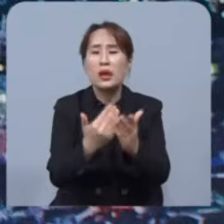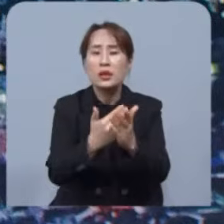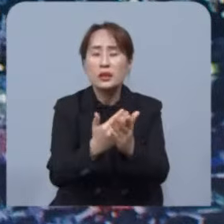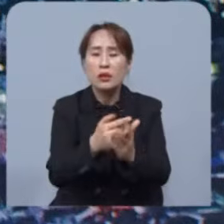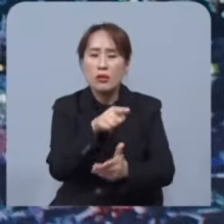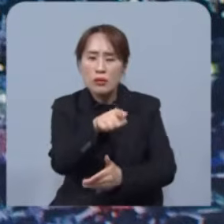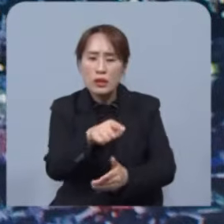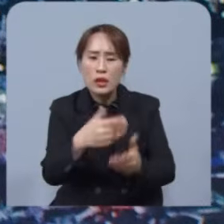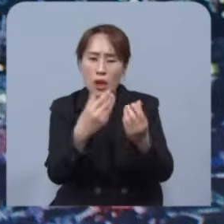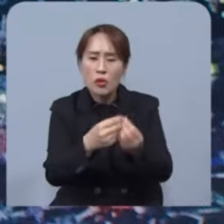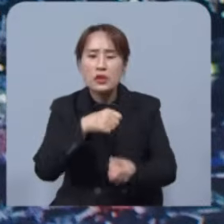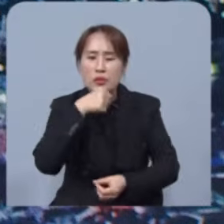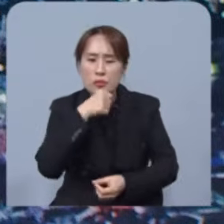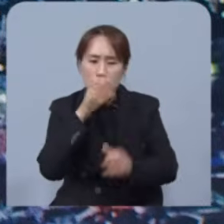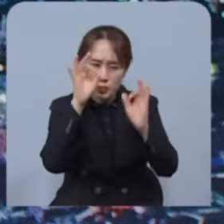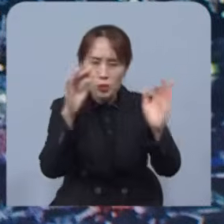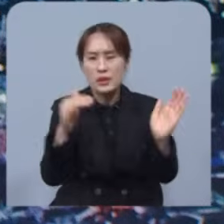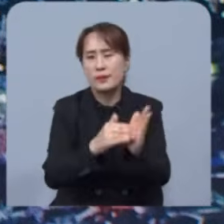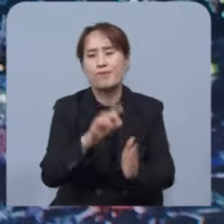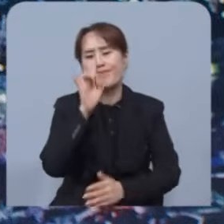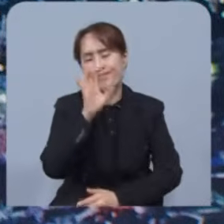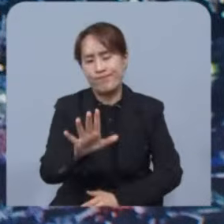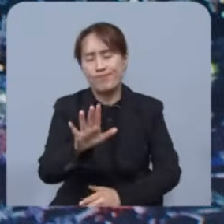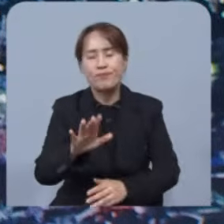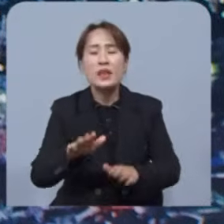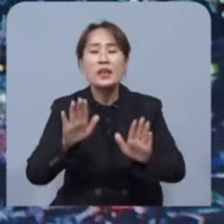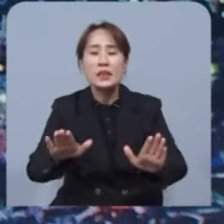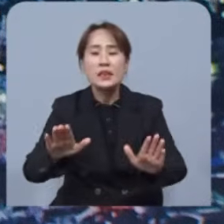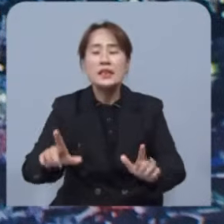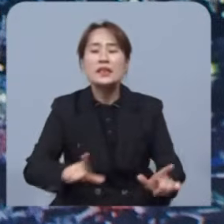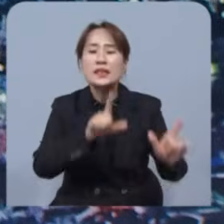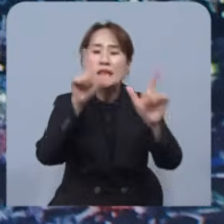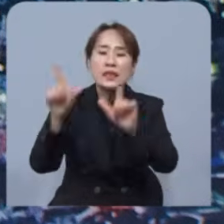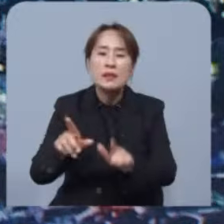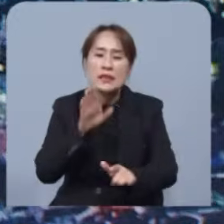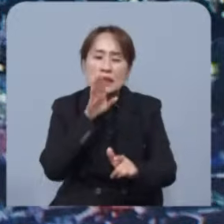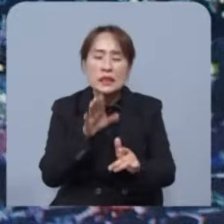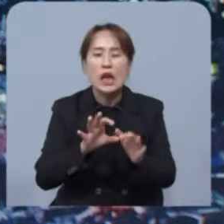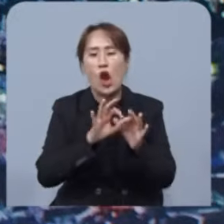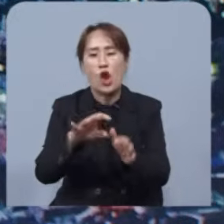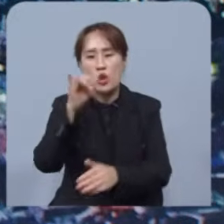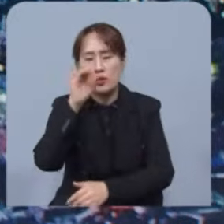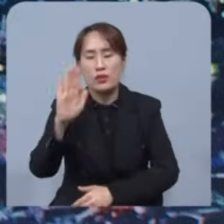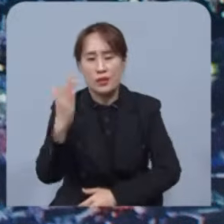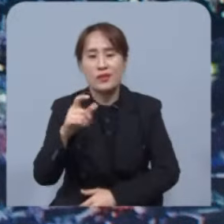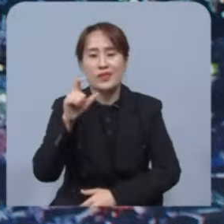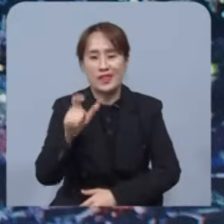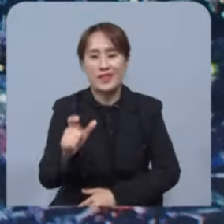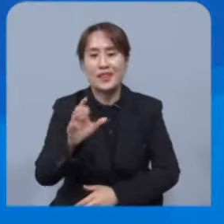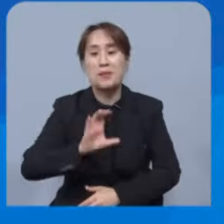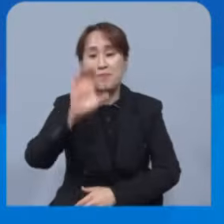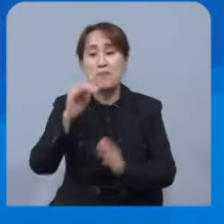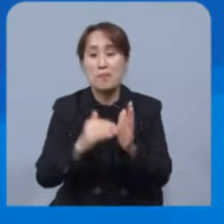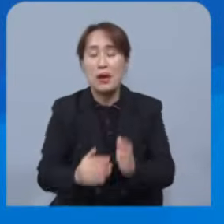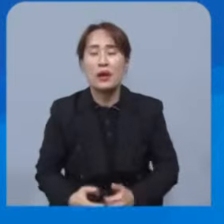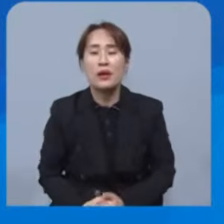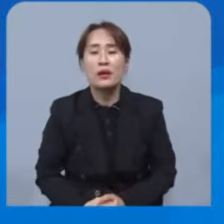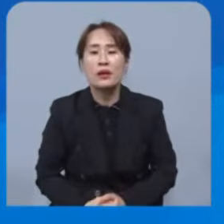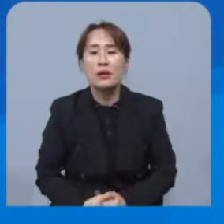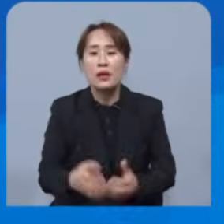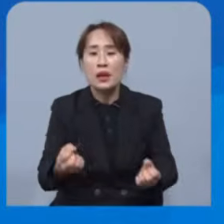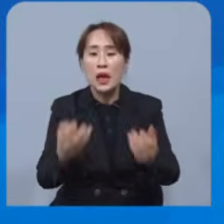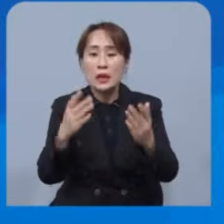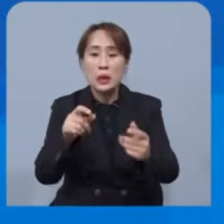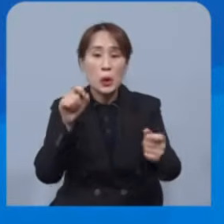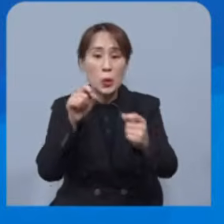성과가 지표에만 머물러서는 안 되고 삶의 질 향상으로 이어지는 선순환을 만들어야 한다고도 강조했습니다. 네, 자 이제 행사가